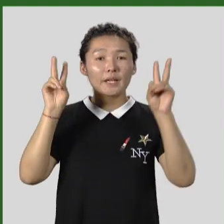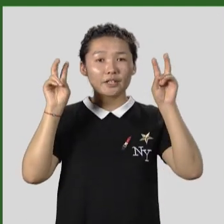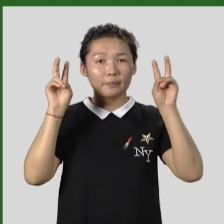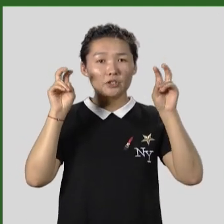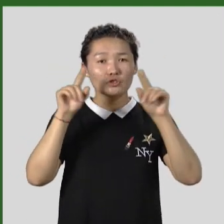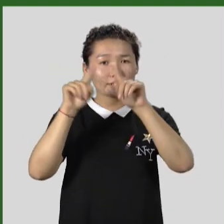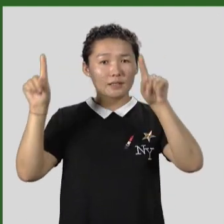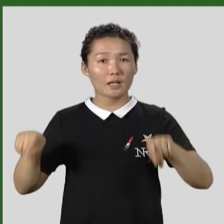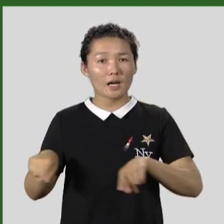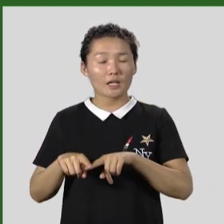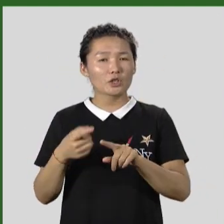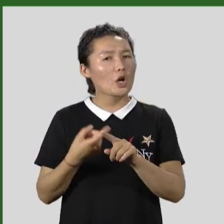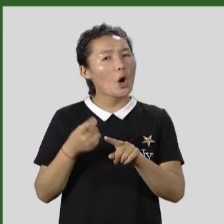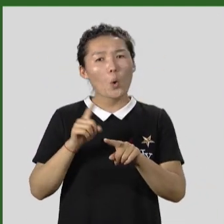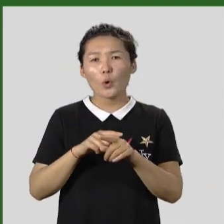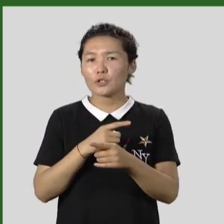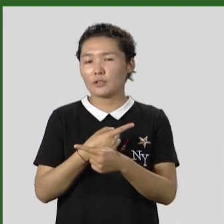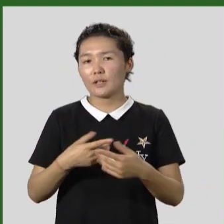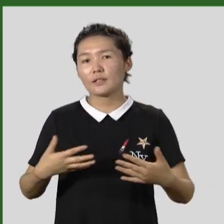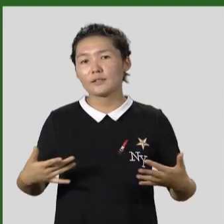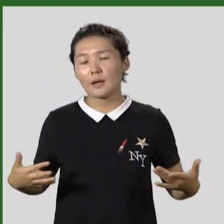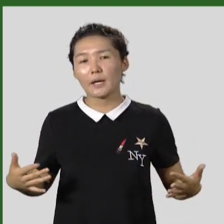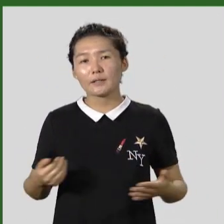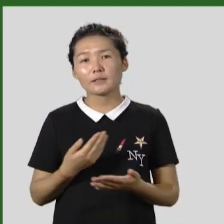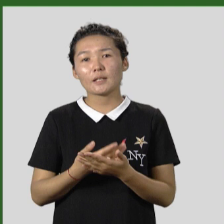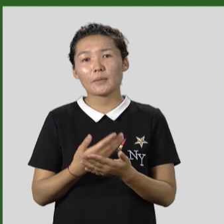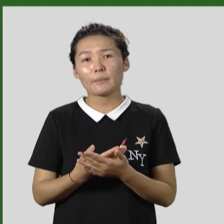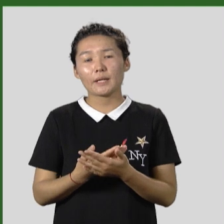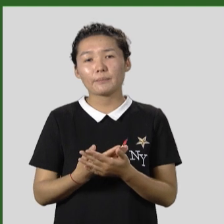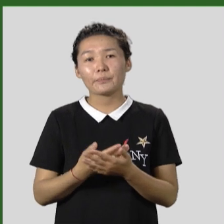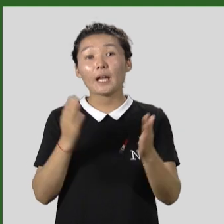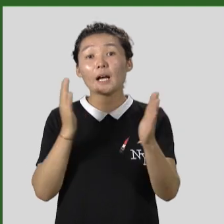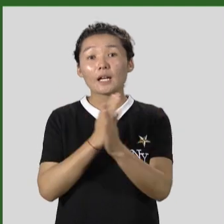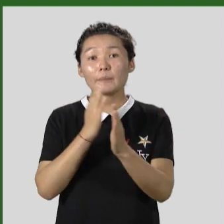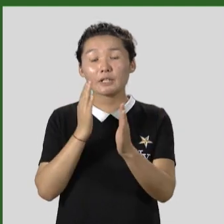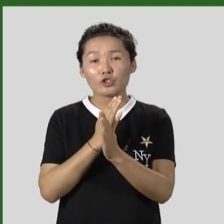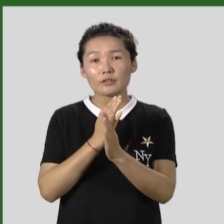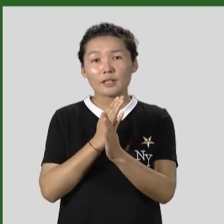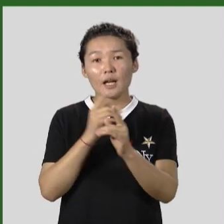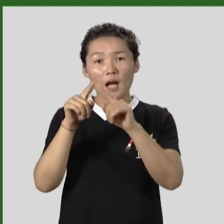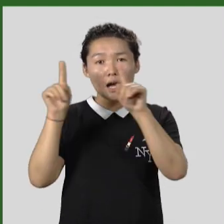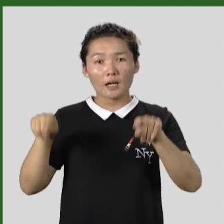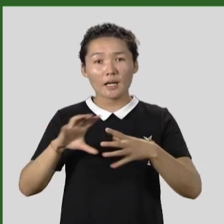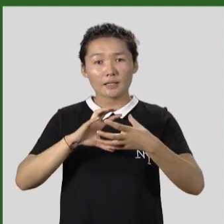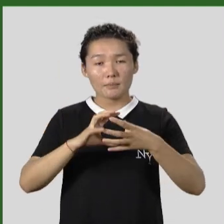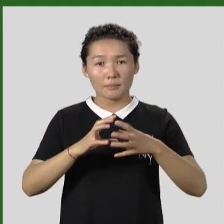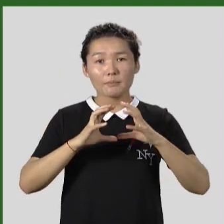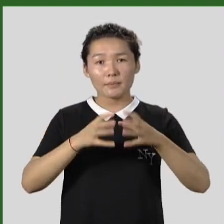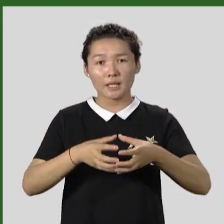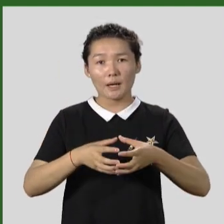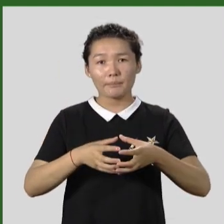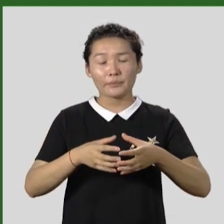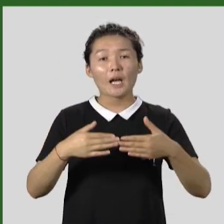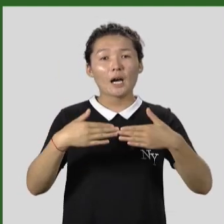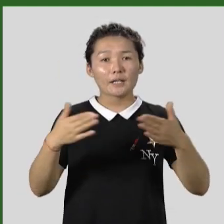Тематические карты очень разнообразны. Например, климатическая карта мира раскрывает климат